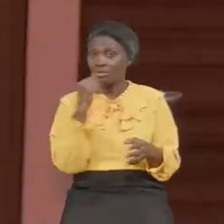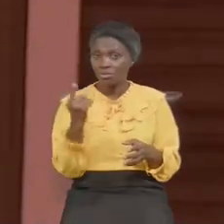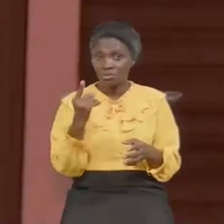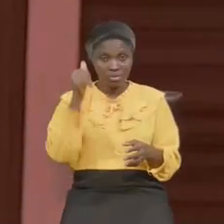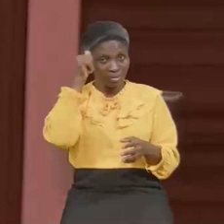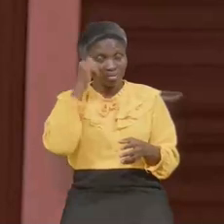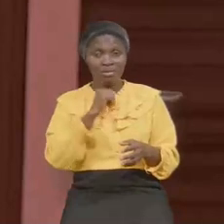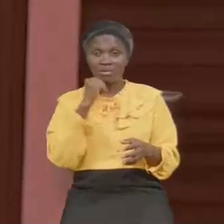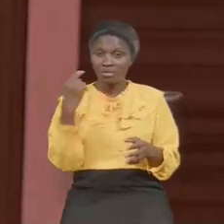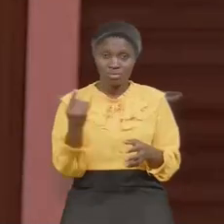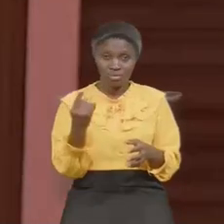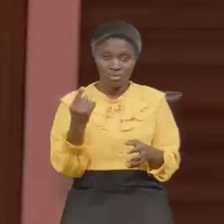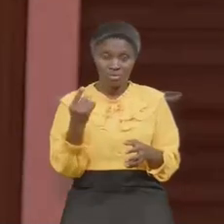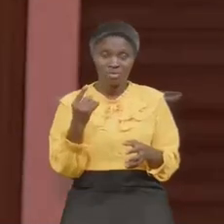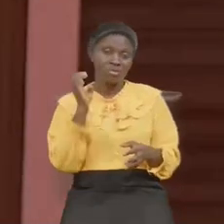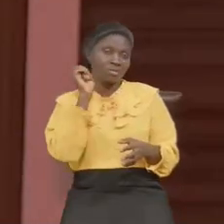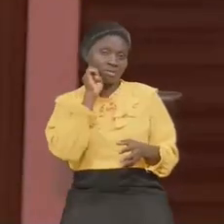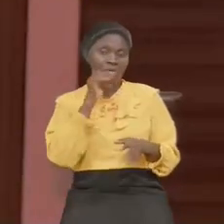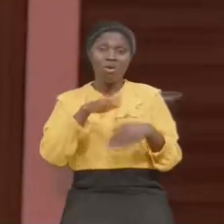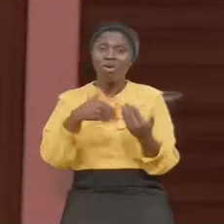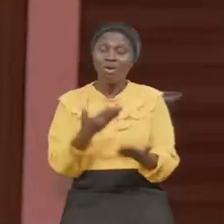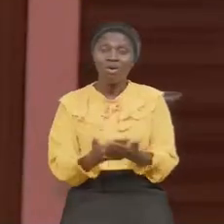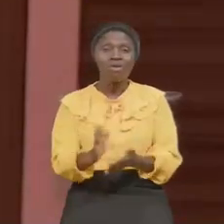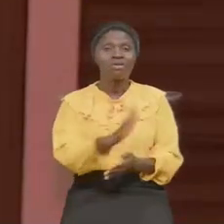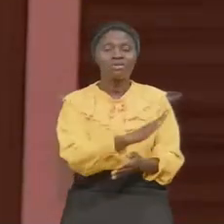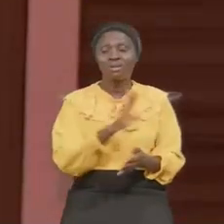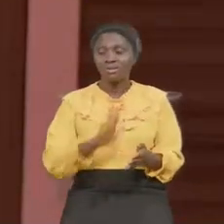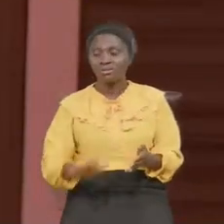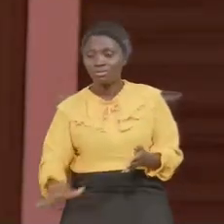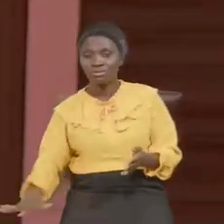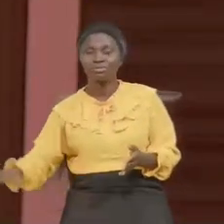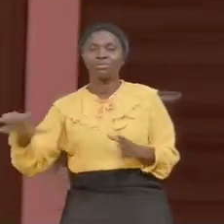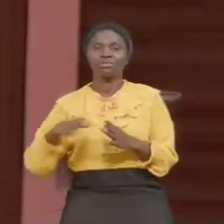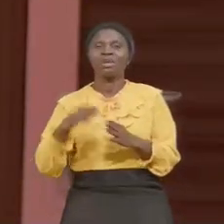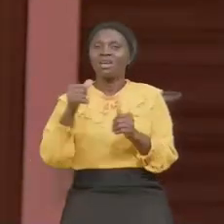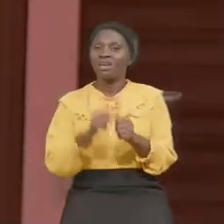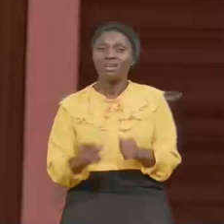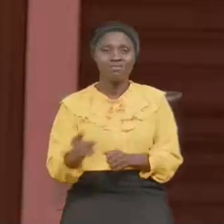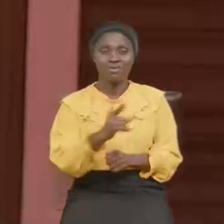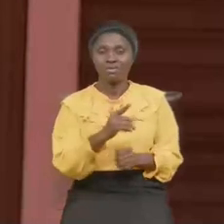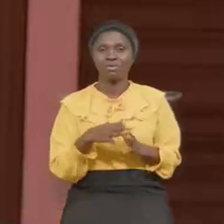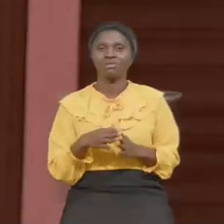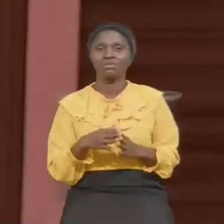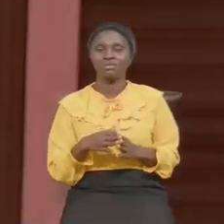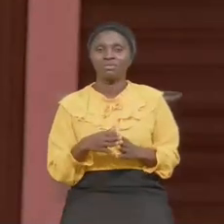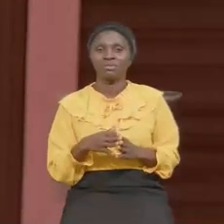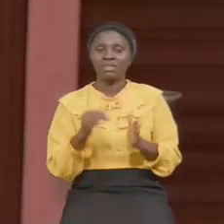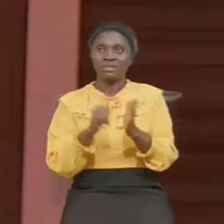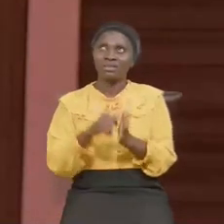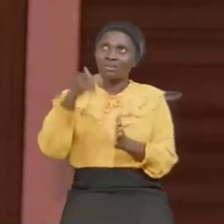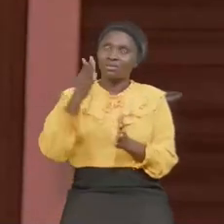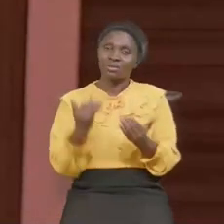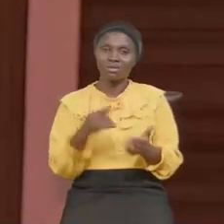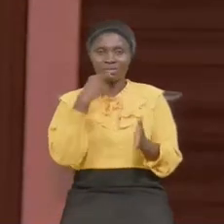seulement Ève, mais tous leurs descendants, chacun. Dieu dit maintenant, comme il regarde